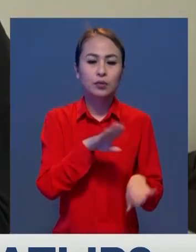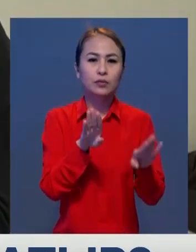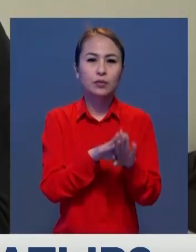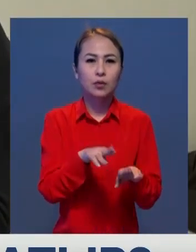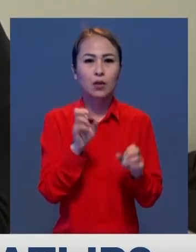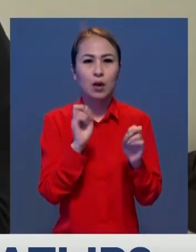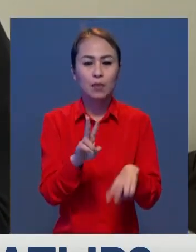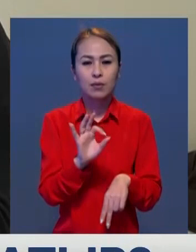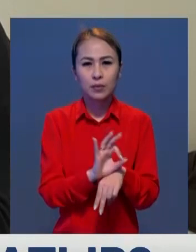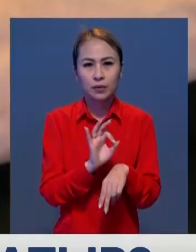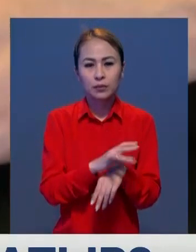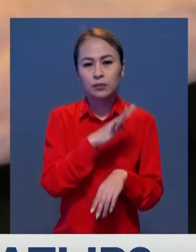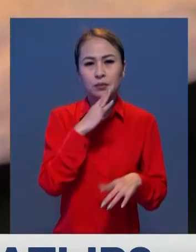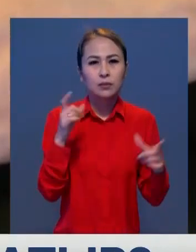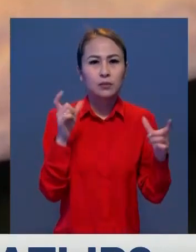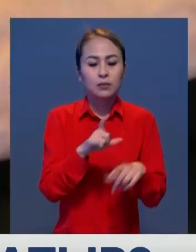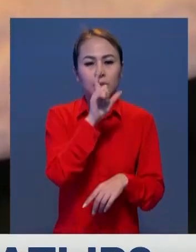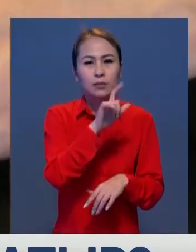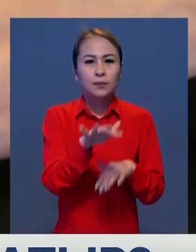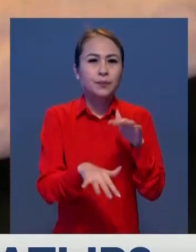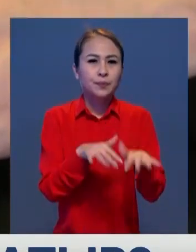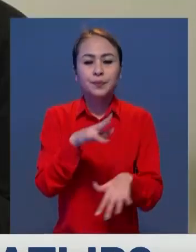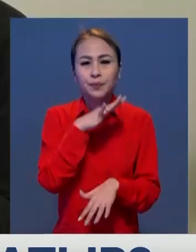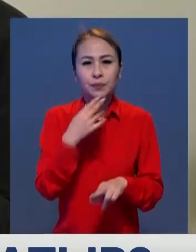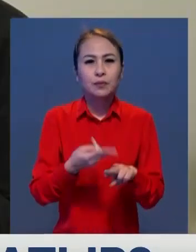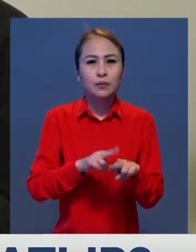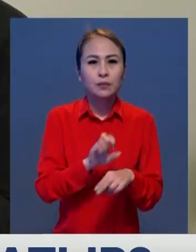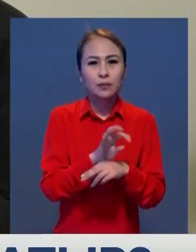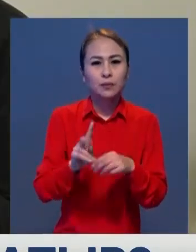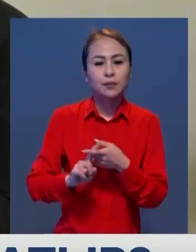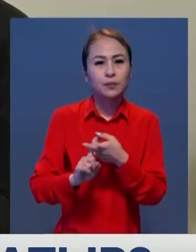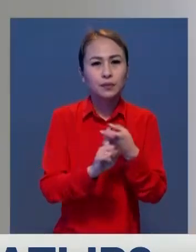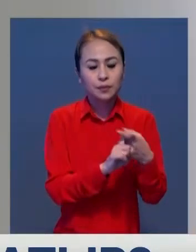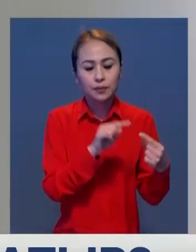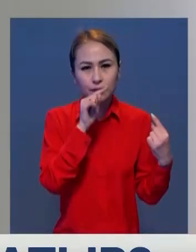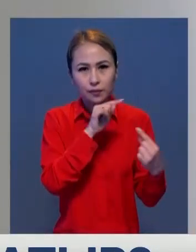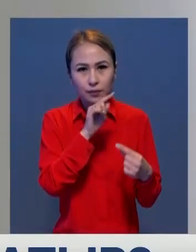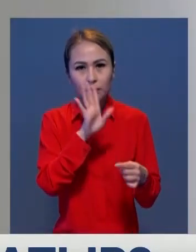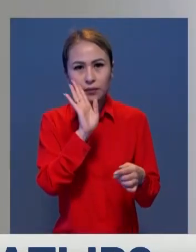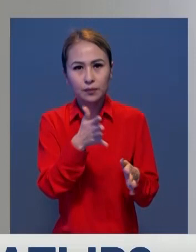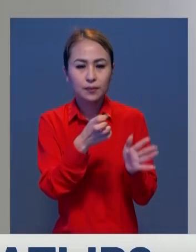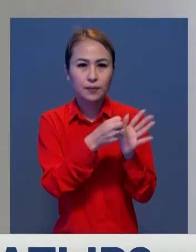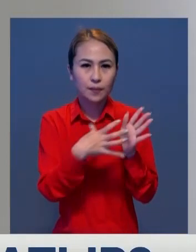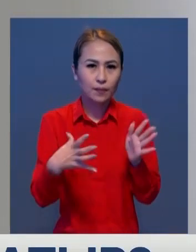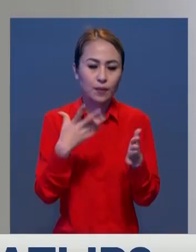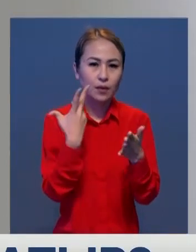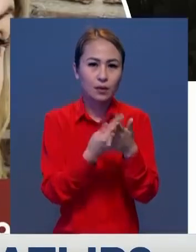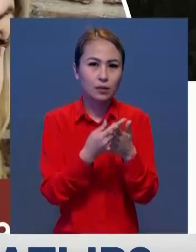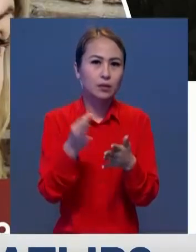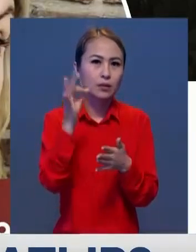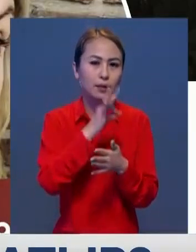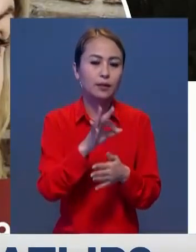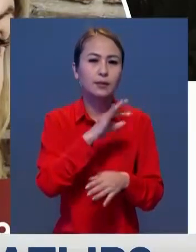жұмысы қауырт. Отандасымыз көп науқасты қабылдайды. Сондықтан коронавирусқа қарсы екпе салдырамын деп шешкен. Наталья бұл